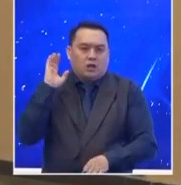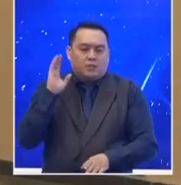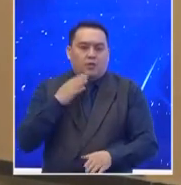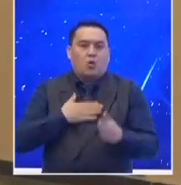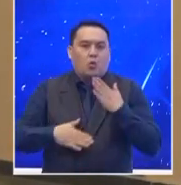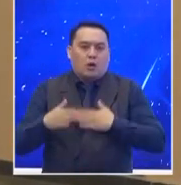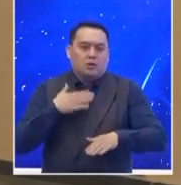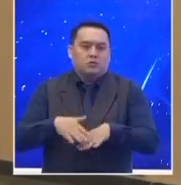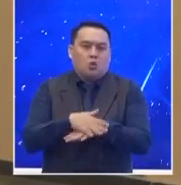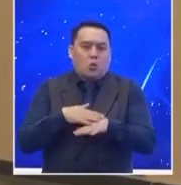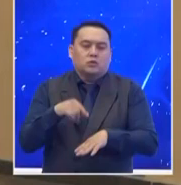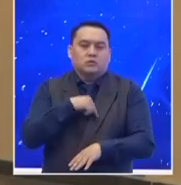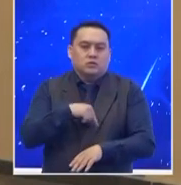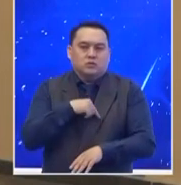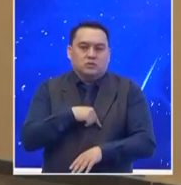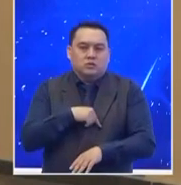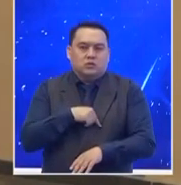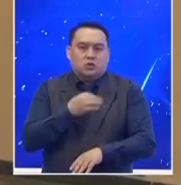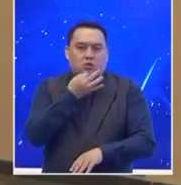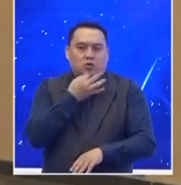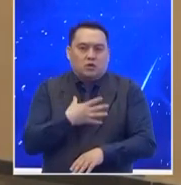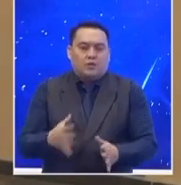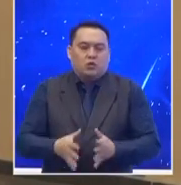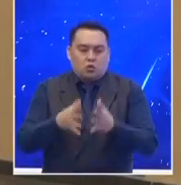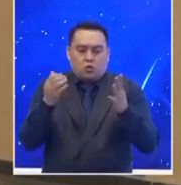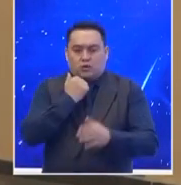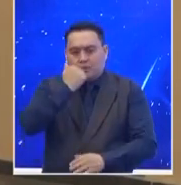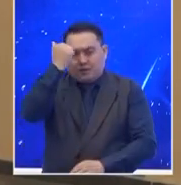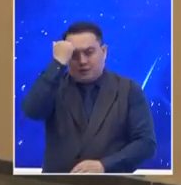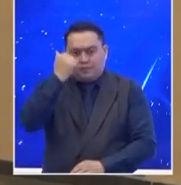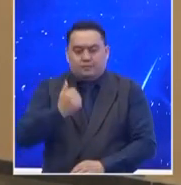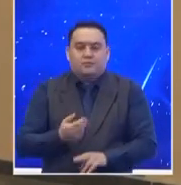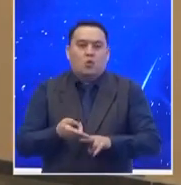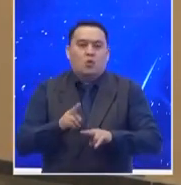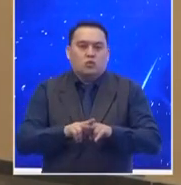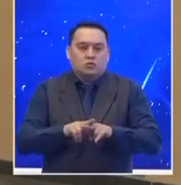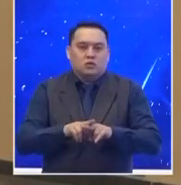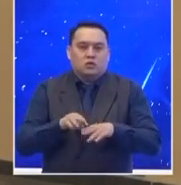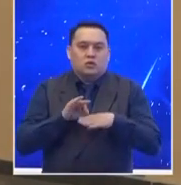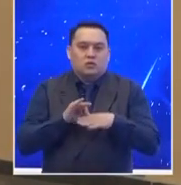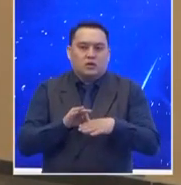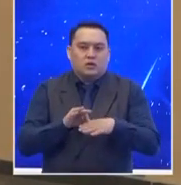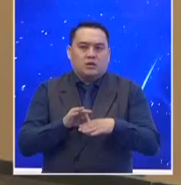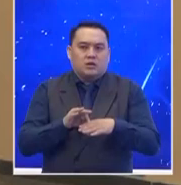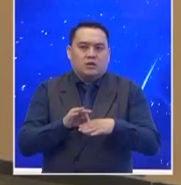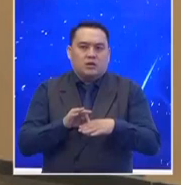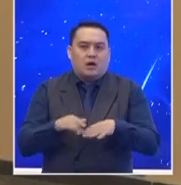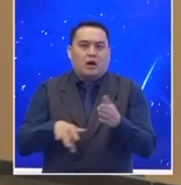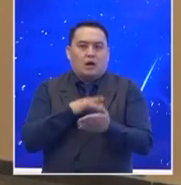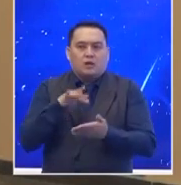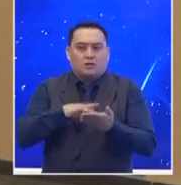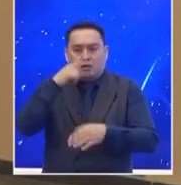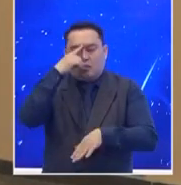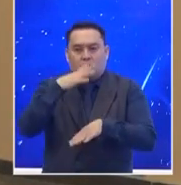халықтың көңілінен шығып жатыр. Филармонияның әртістеріне үлкен рахмет. Осы концерттің өтуіне себепші болып отырған қаламыздың